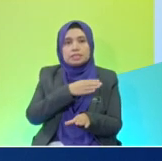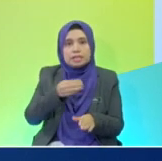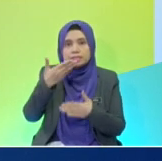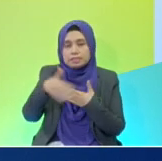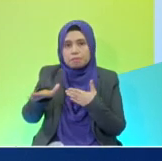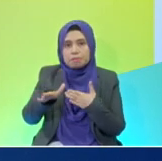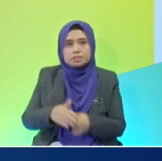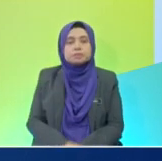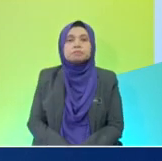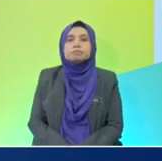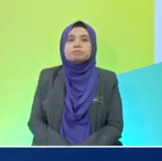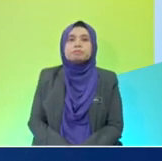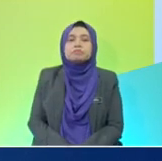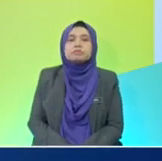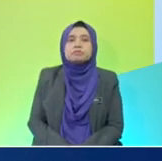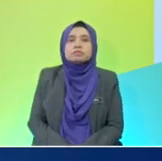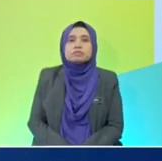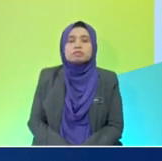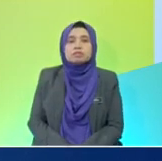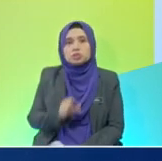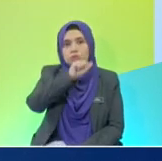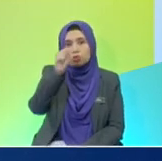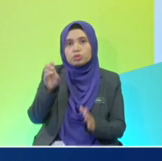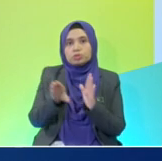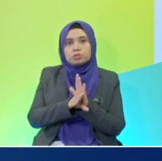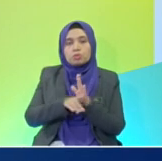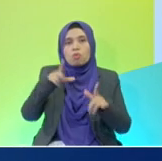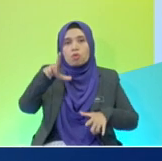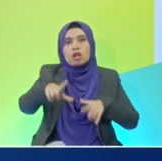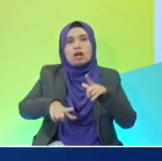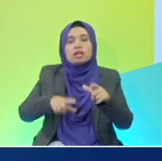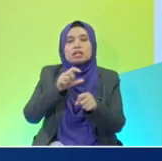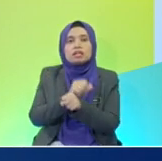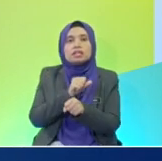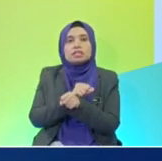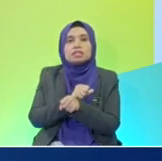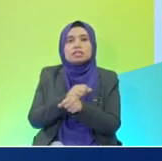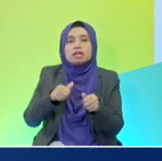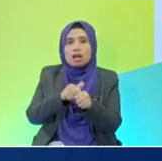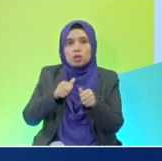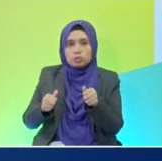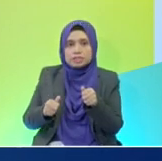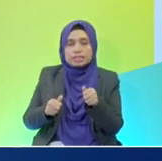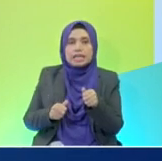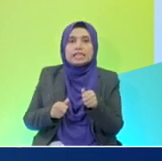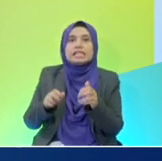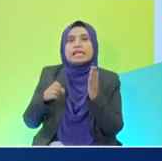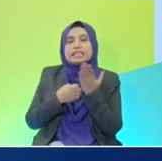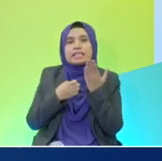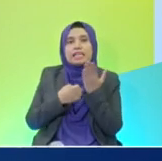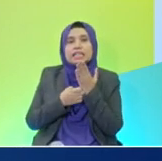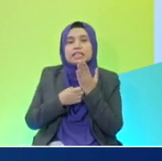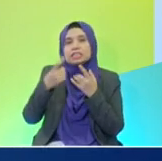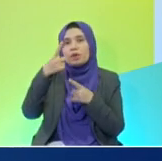Oke soalnya contoh seterusnya dekat sini Uraikan langkah kerja mengesan kehadiran arus elektrik pada keluar itu oke